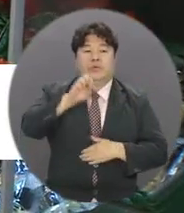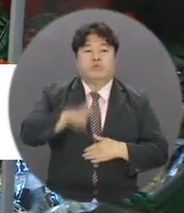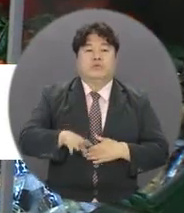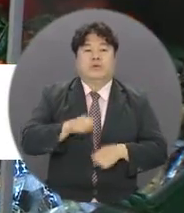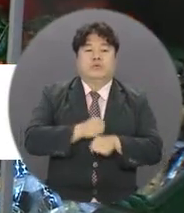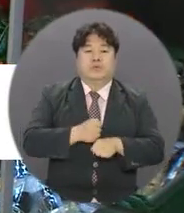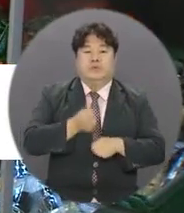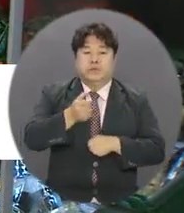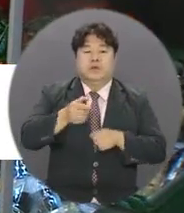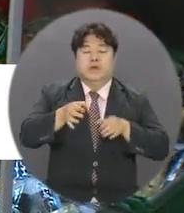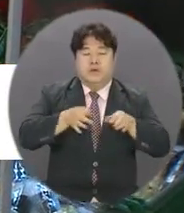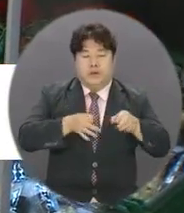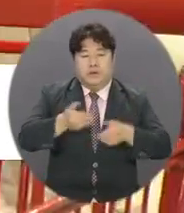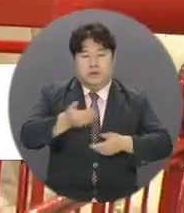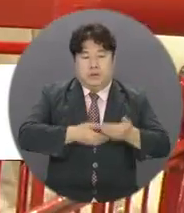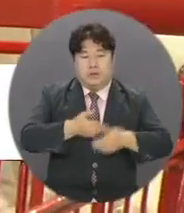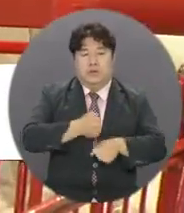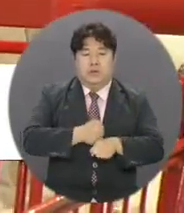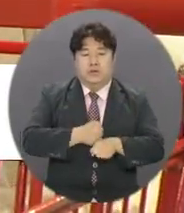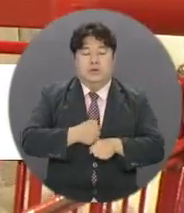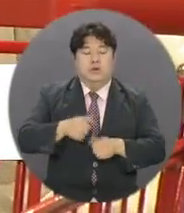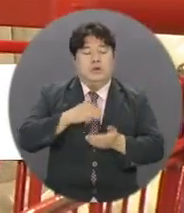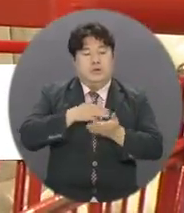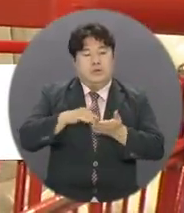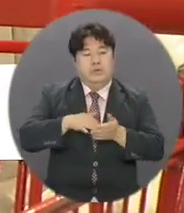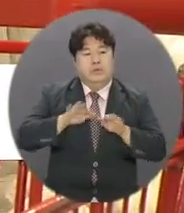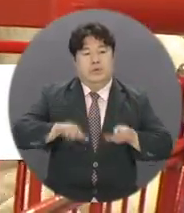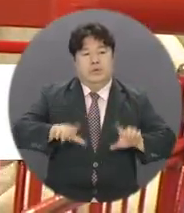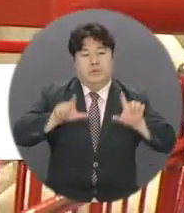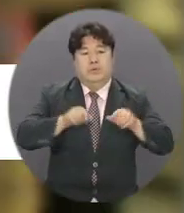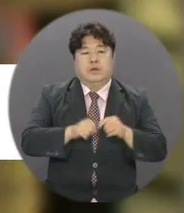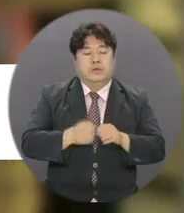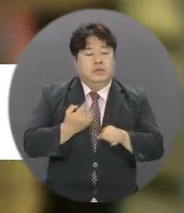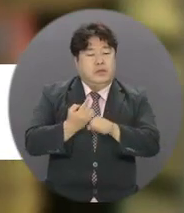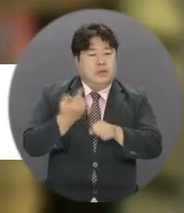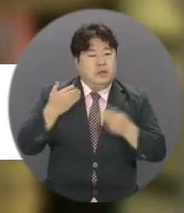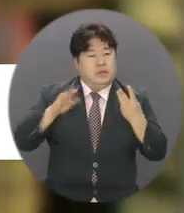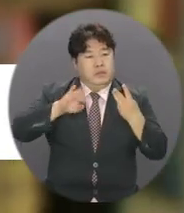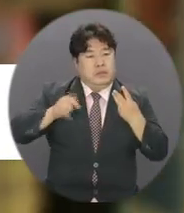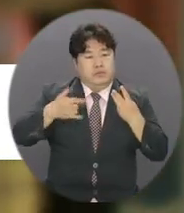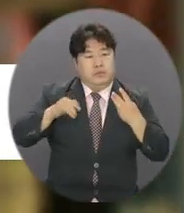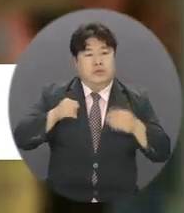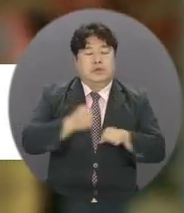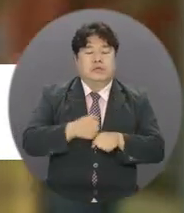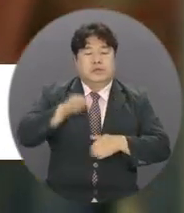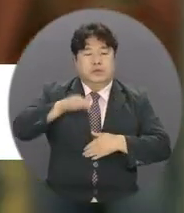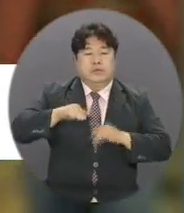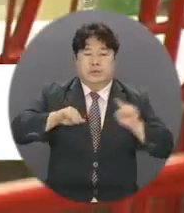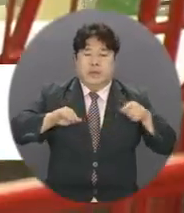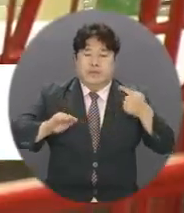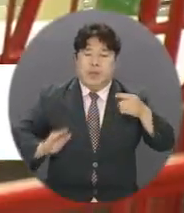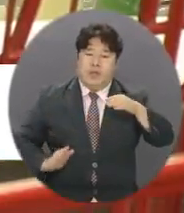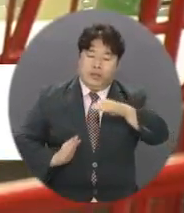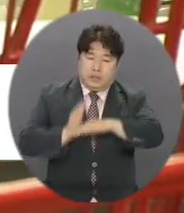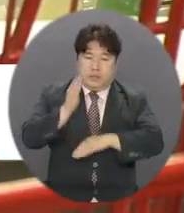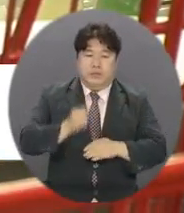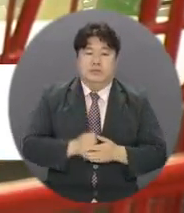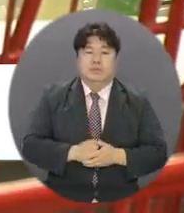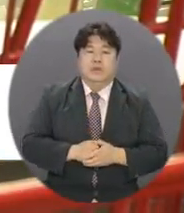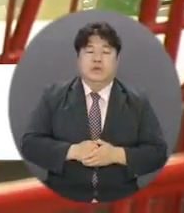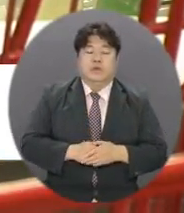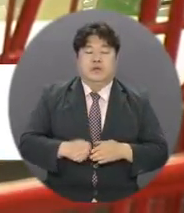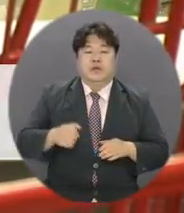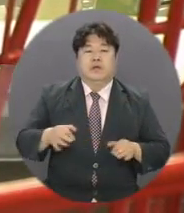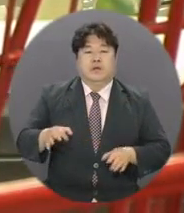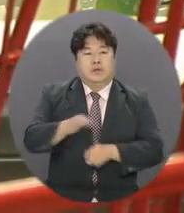광주의 소매 유통업 경기 전망 지수는 올 들어 지난 3분기까지 기준치인 100을 웃돌았습니다.